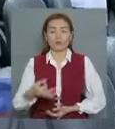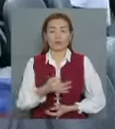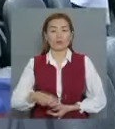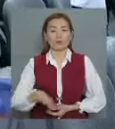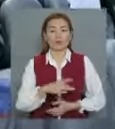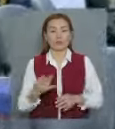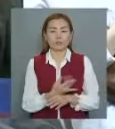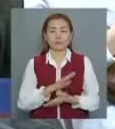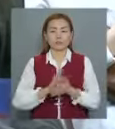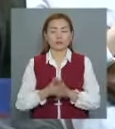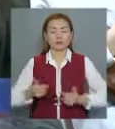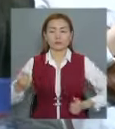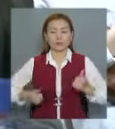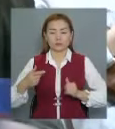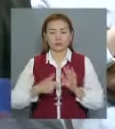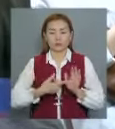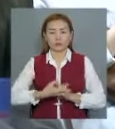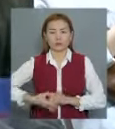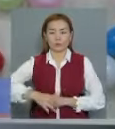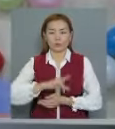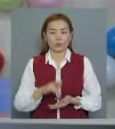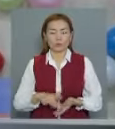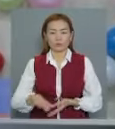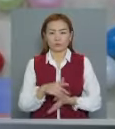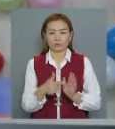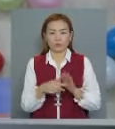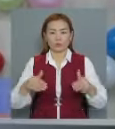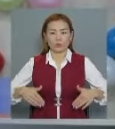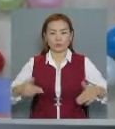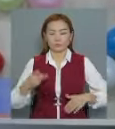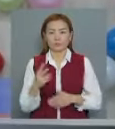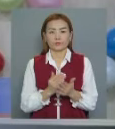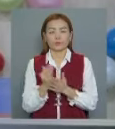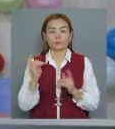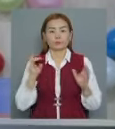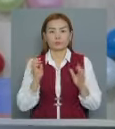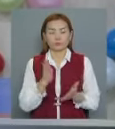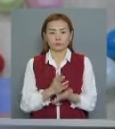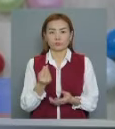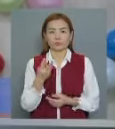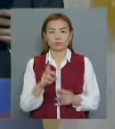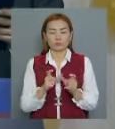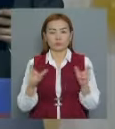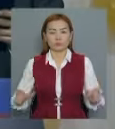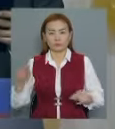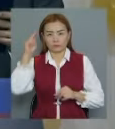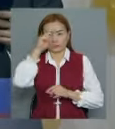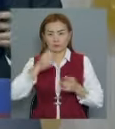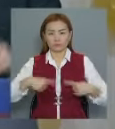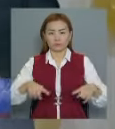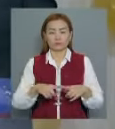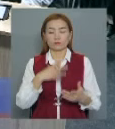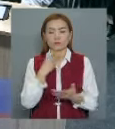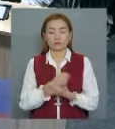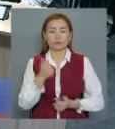Деңгенде тұңғыш рет өткен фестивальге 7 аудан және қала бойынша 7 колледж, 2 жоғарғы оқу орны және 3 мектептің білім беру мекемелері